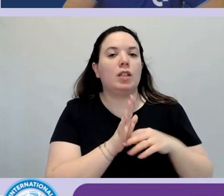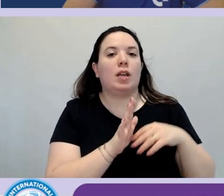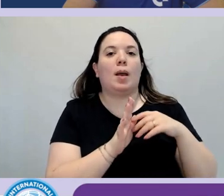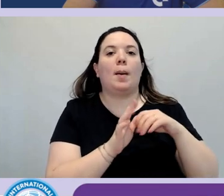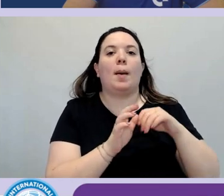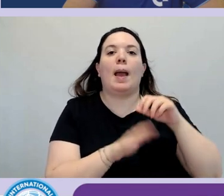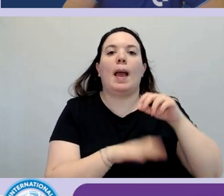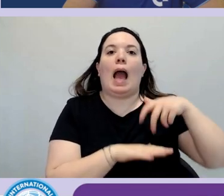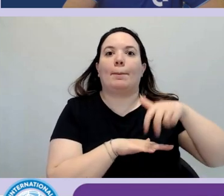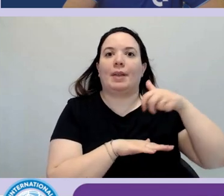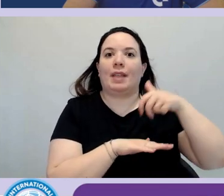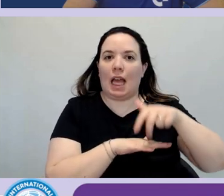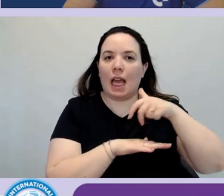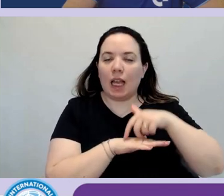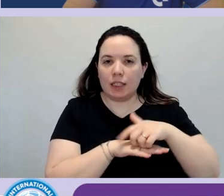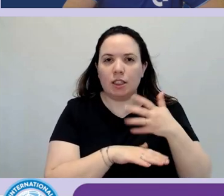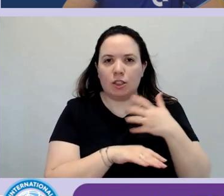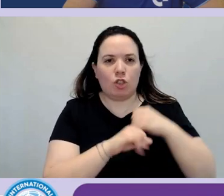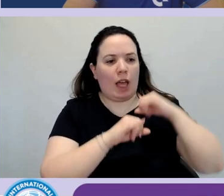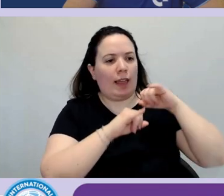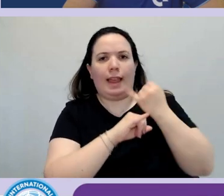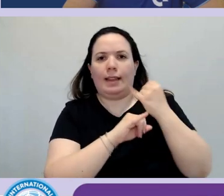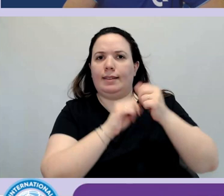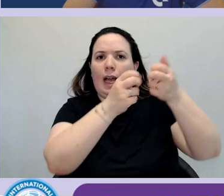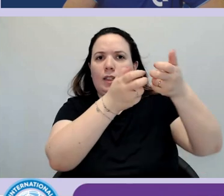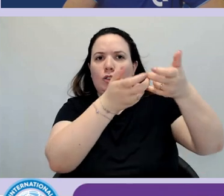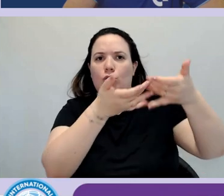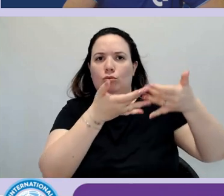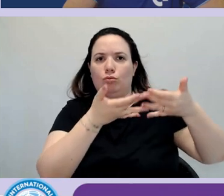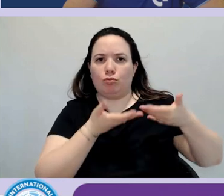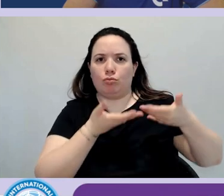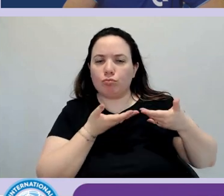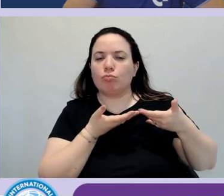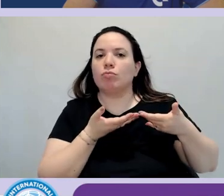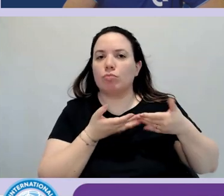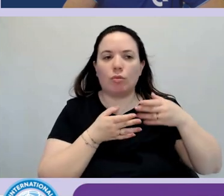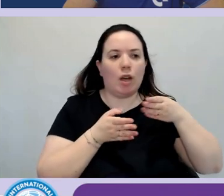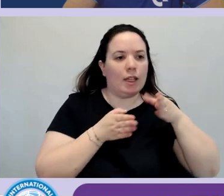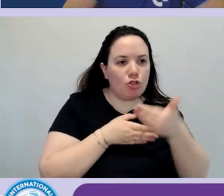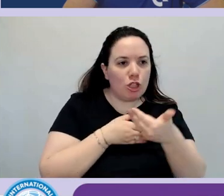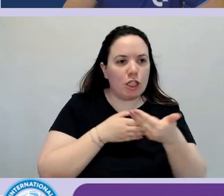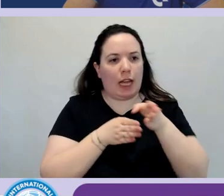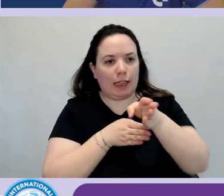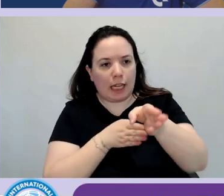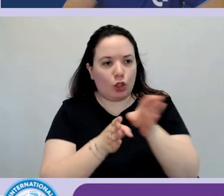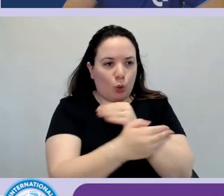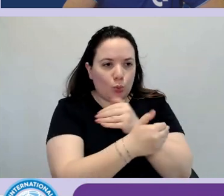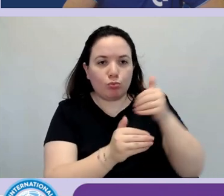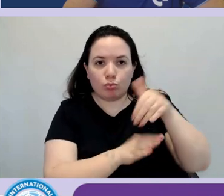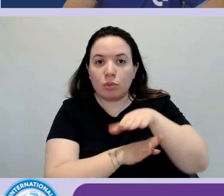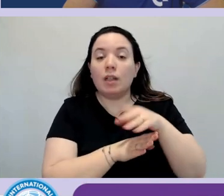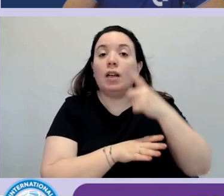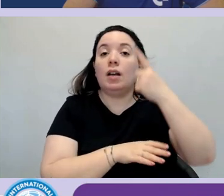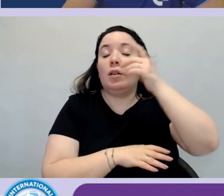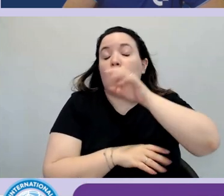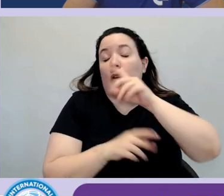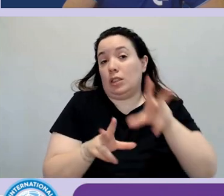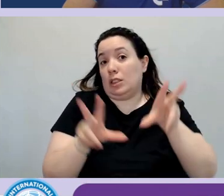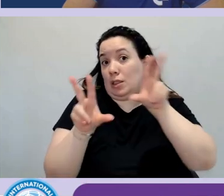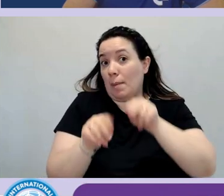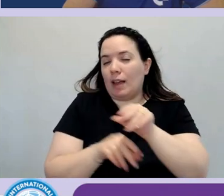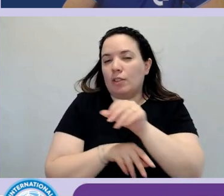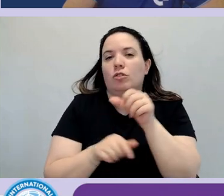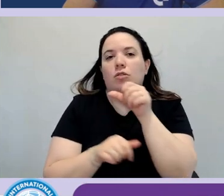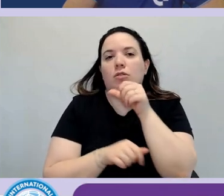abbiamo un dettaglio di tutte le indicazioni ripeto poi vanno sempre utilizzate